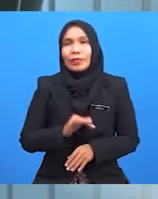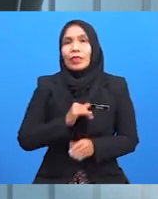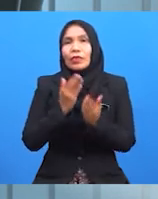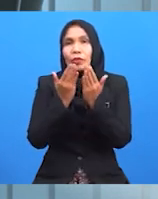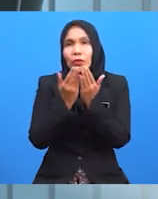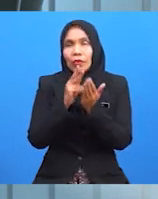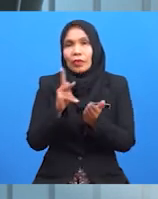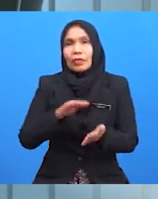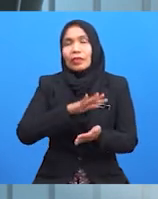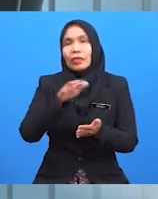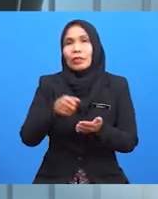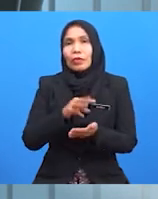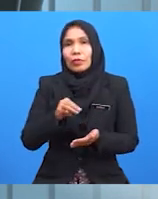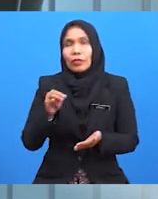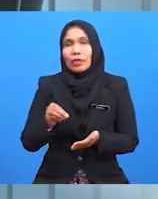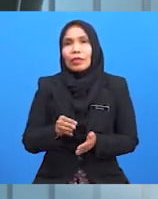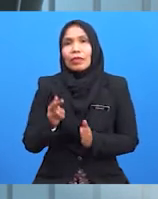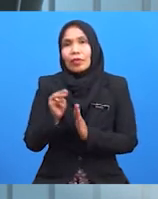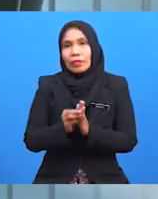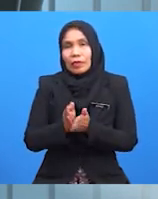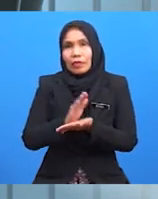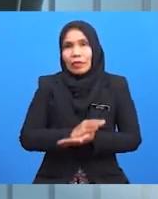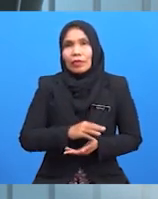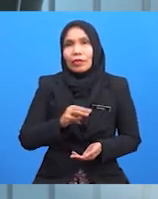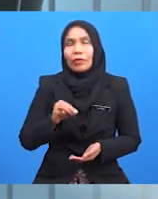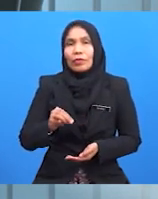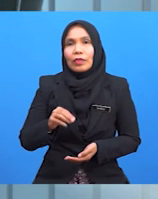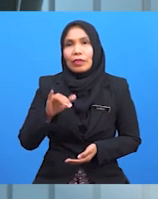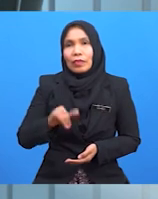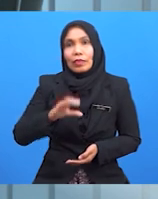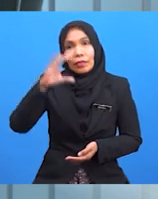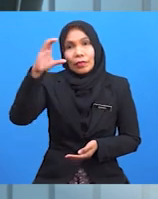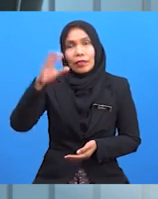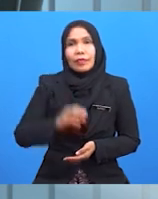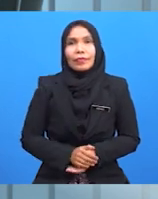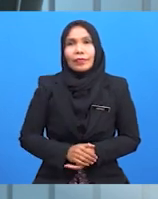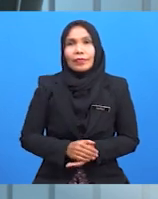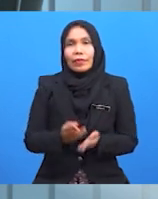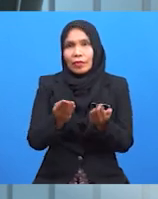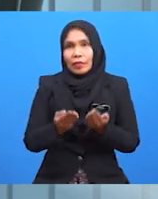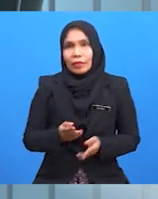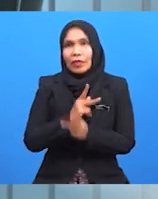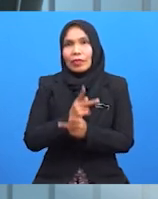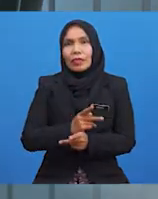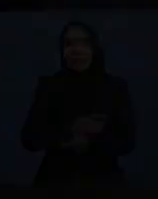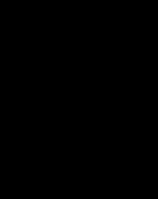Saya doakan semoga semua murid menjadi murid yang cemerlang. Terima kasih dan Assalamualaikum.